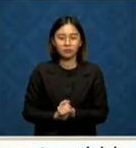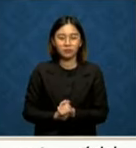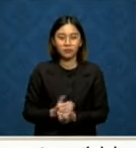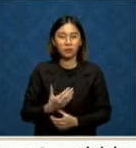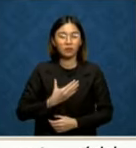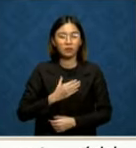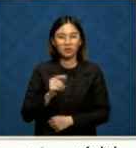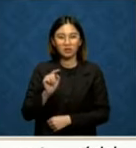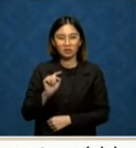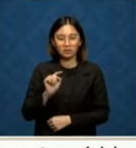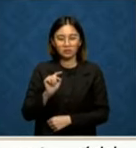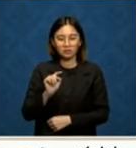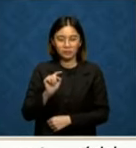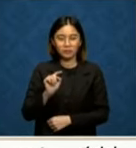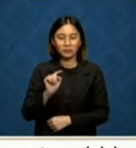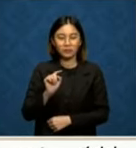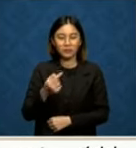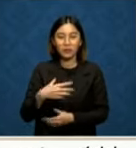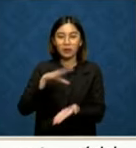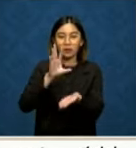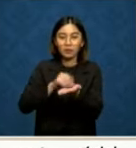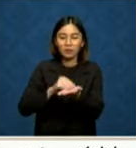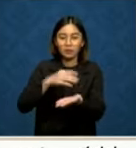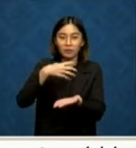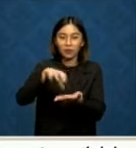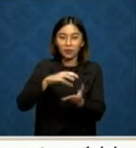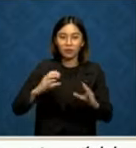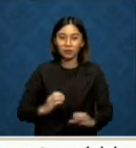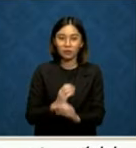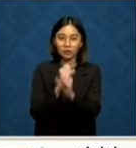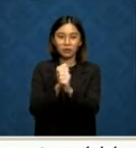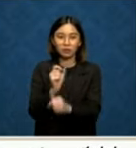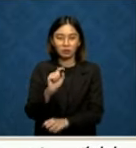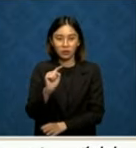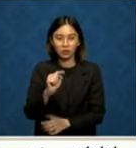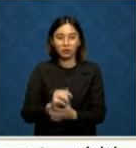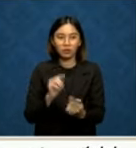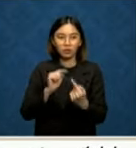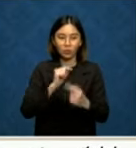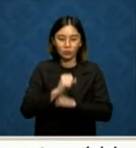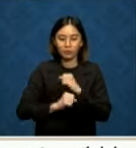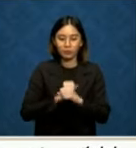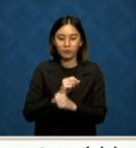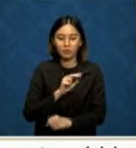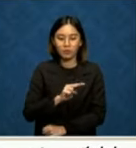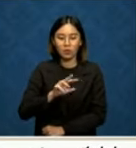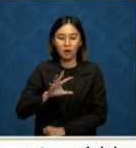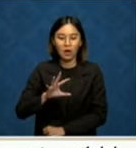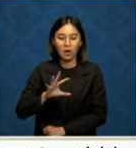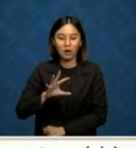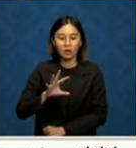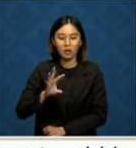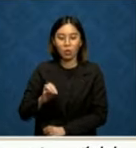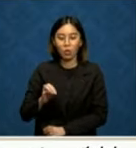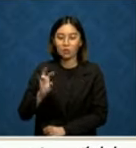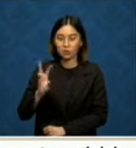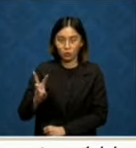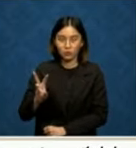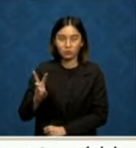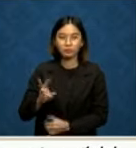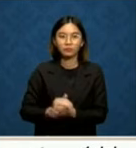เรีนขออนุญาตให้ข้อมูลโยสรุปนะคะ ว่าในปี 2,566